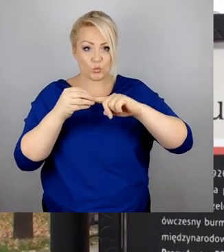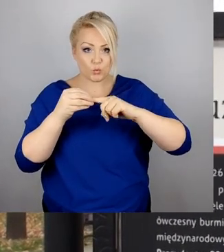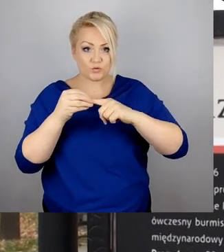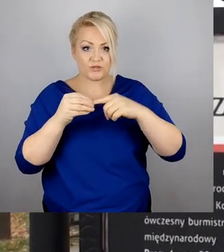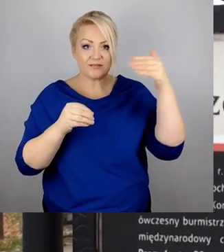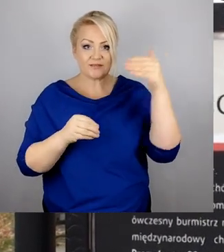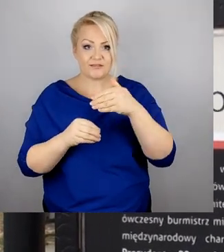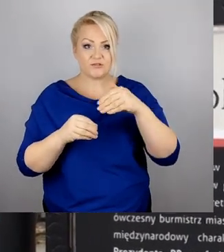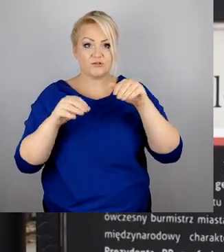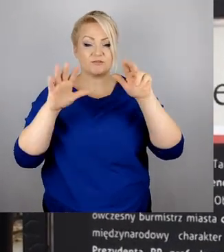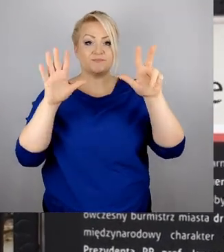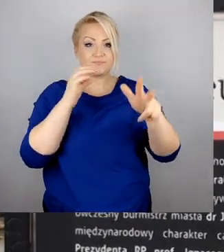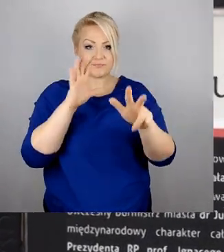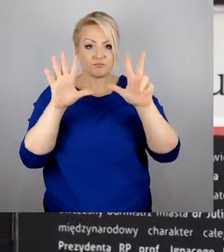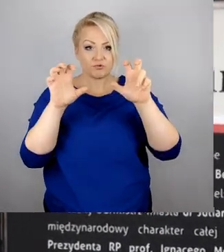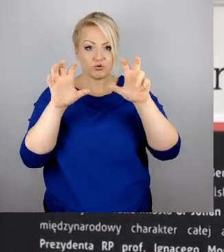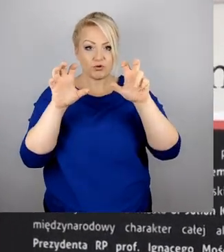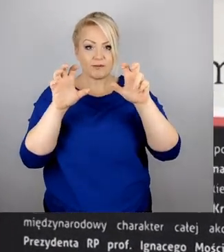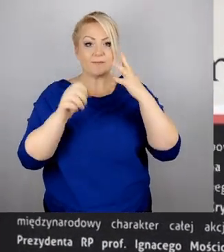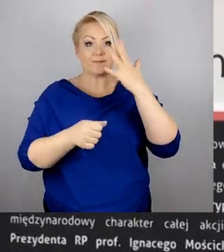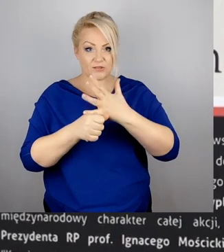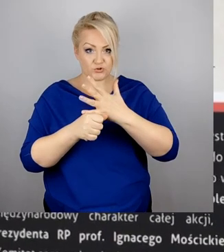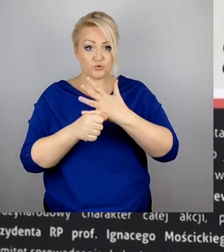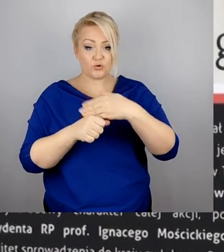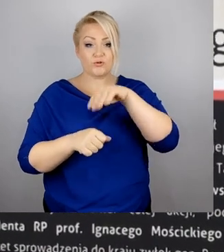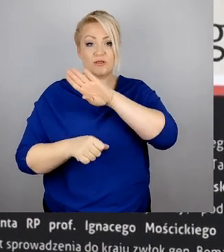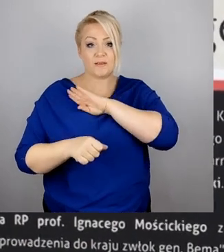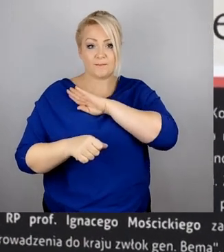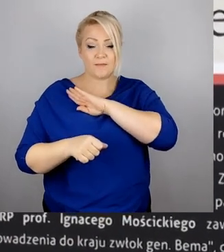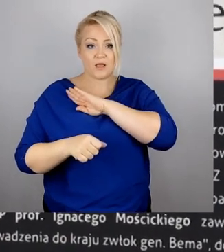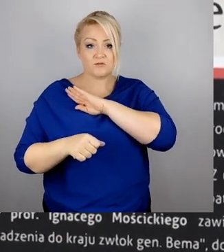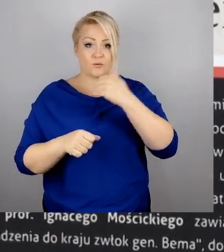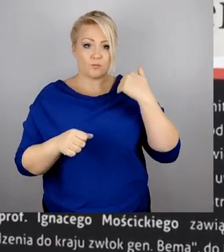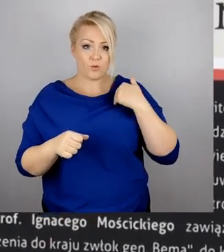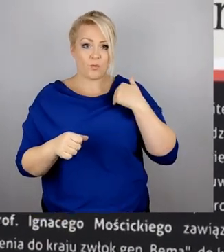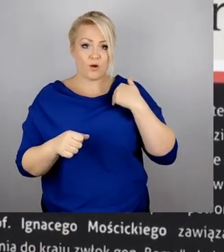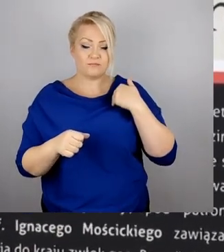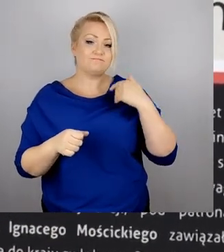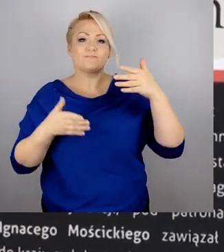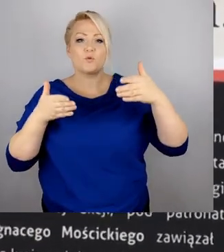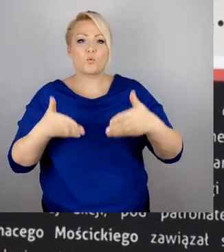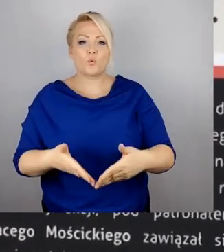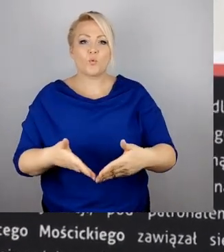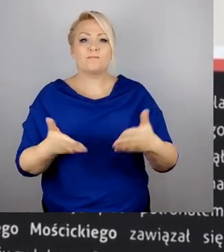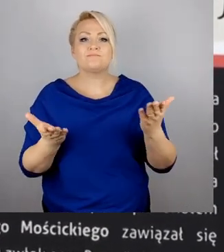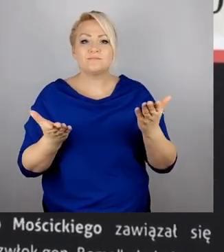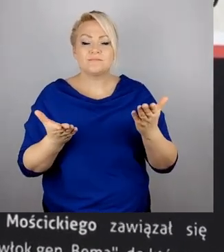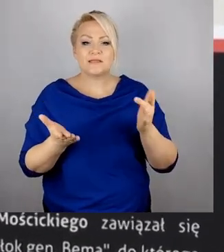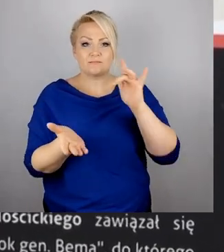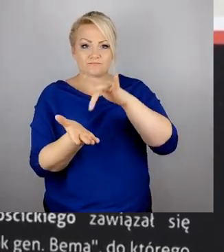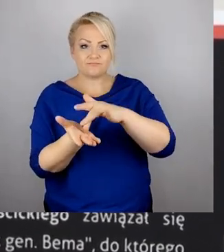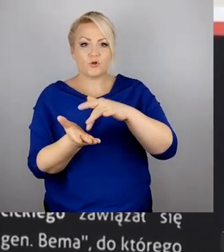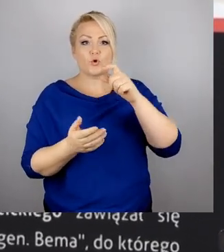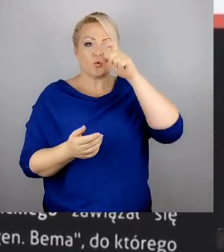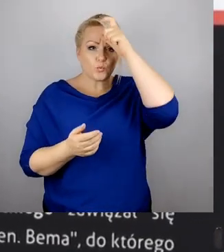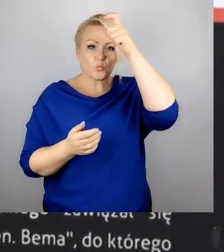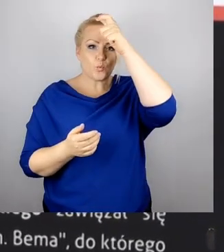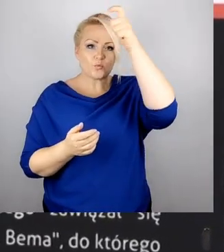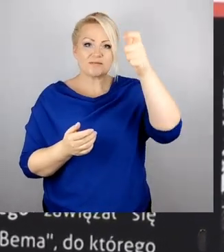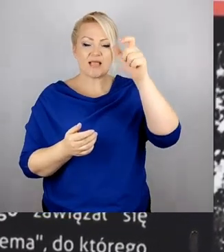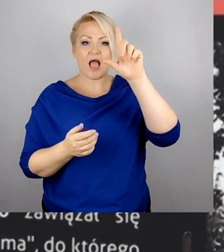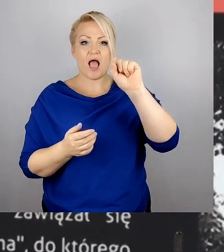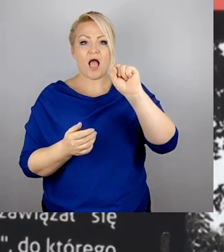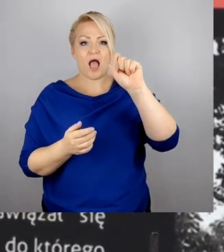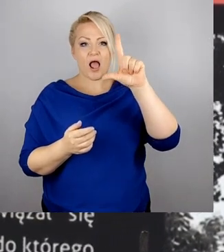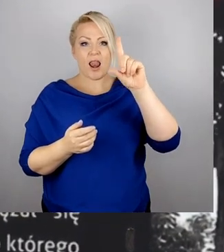Niestety zaczął chorować na malarię i zmarł 10 grudnia 1850 roku. Został pochowany